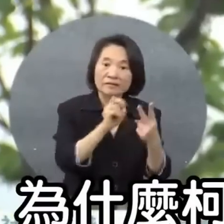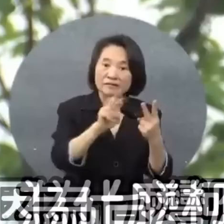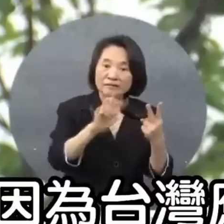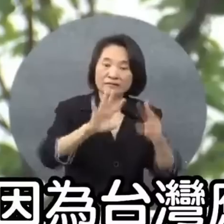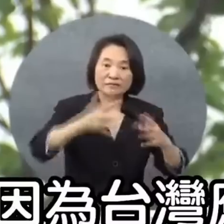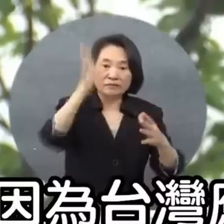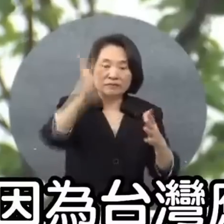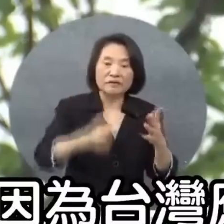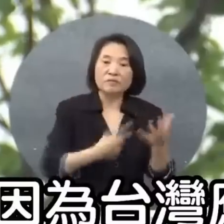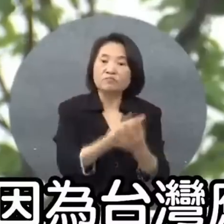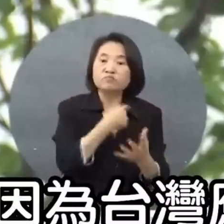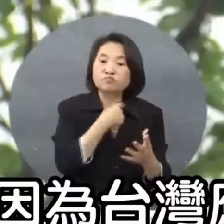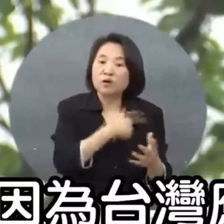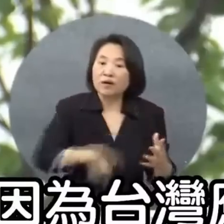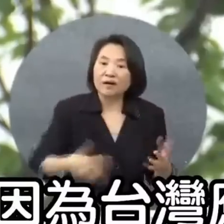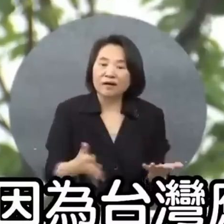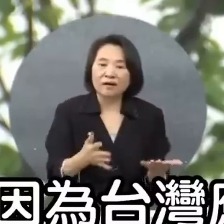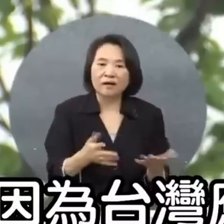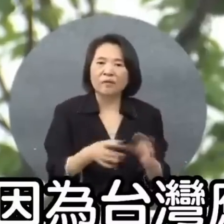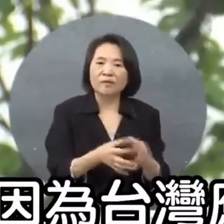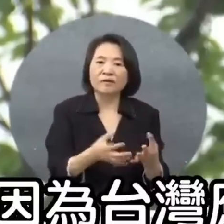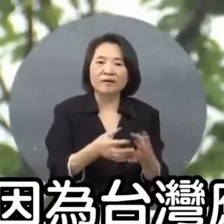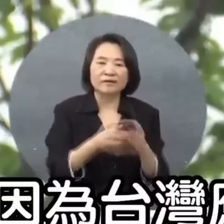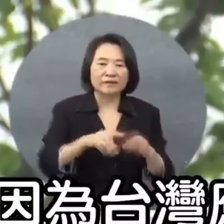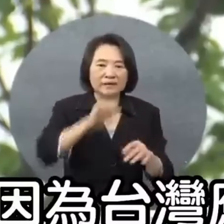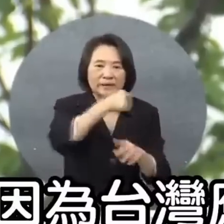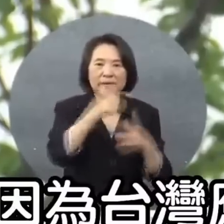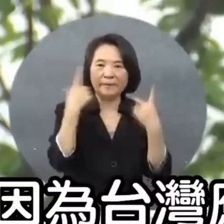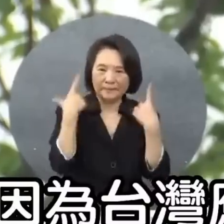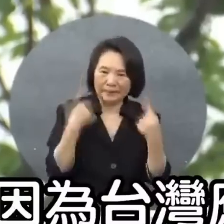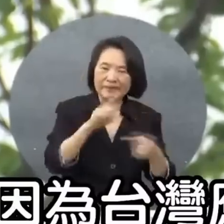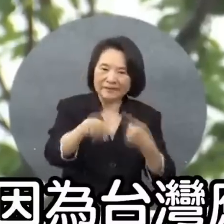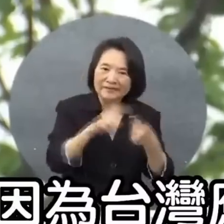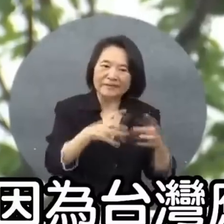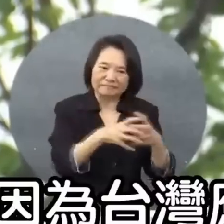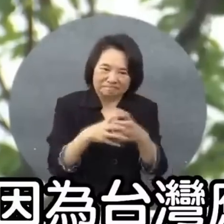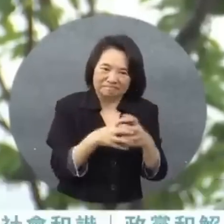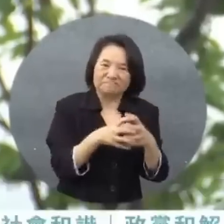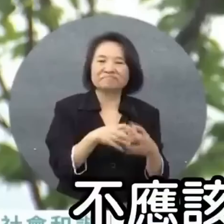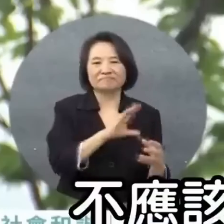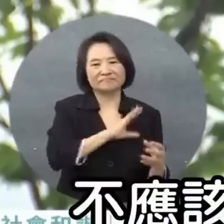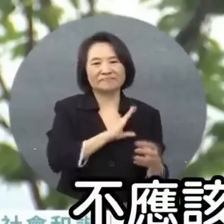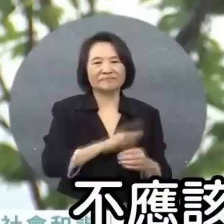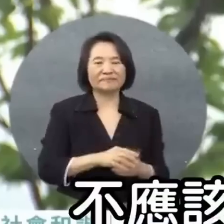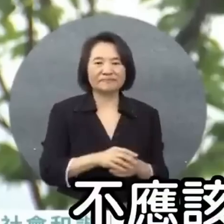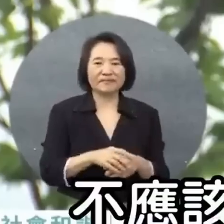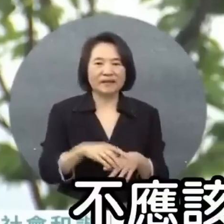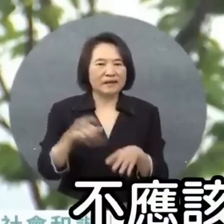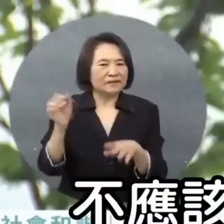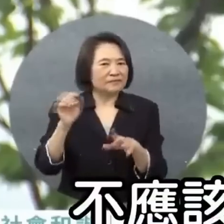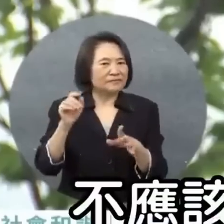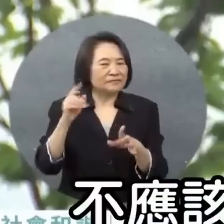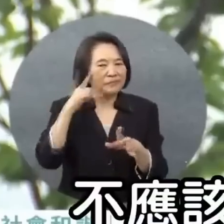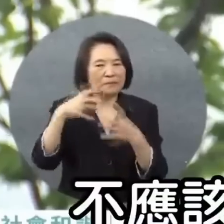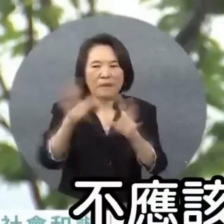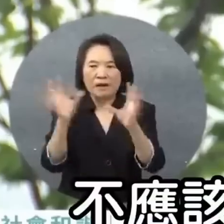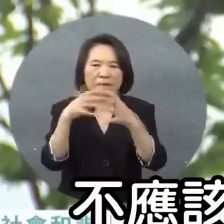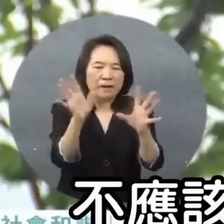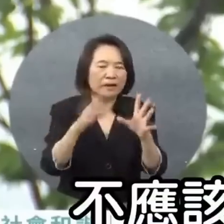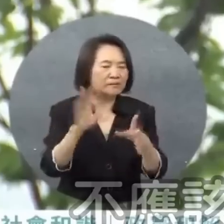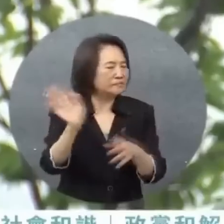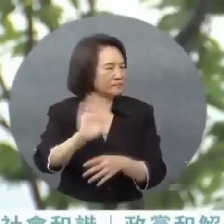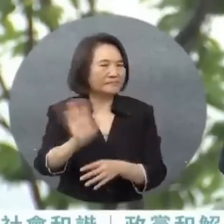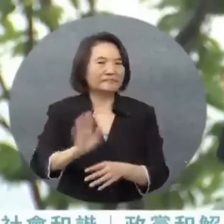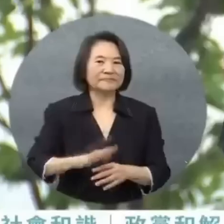大选？因为台湾应该是一个团结和谐的国家，不应该是一个分裂斗争的国